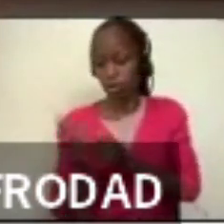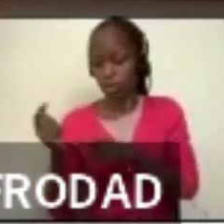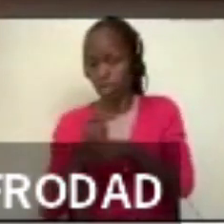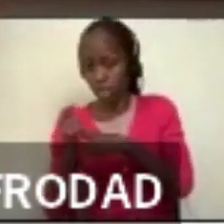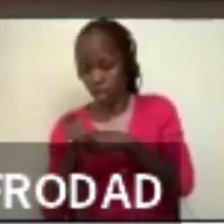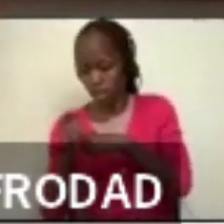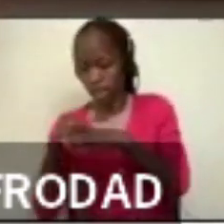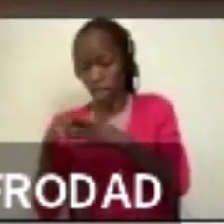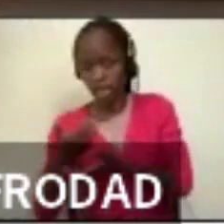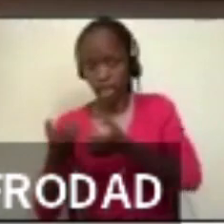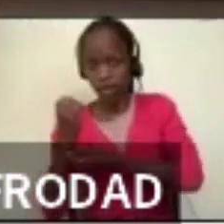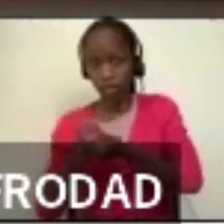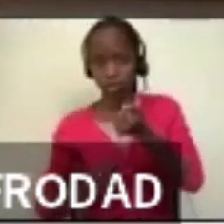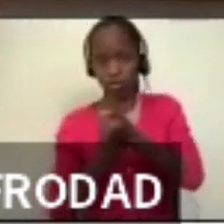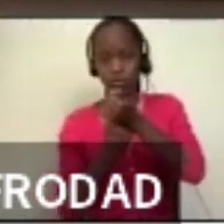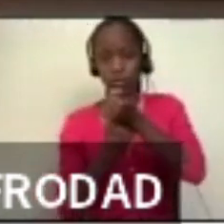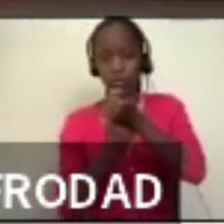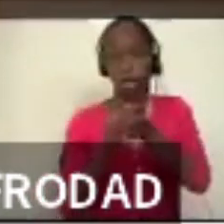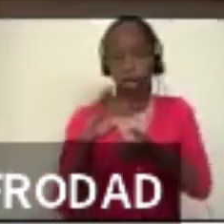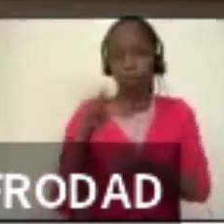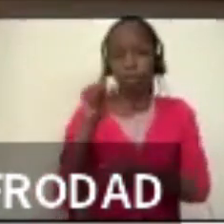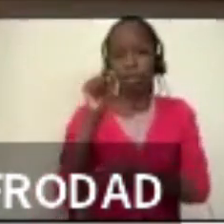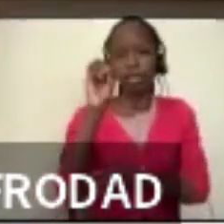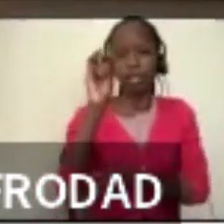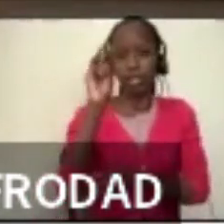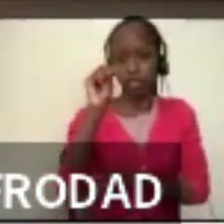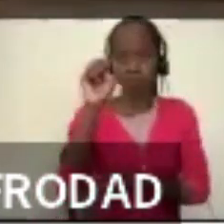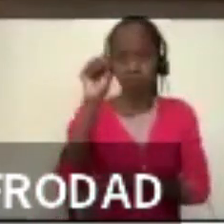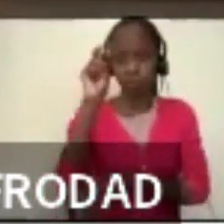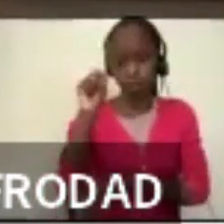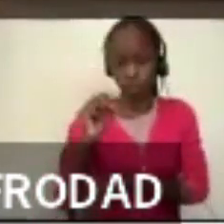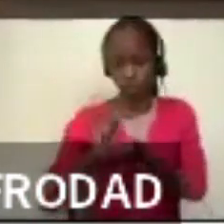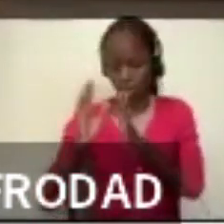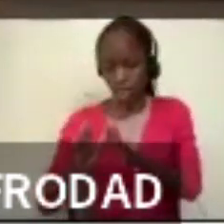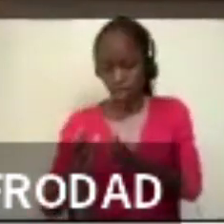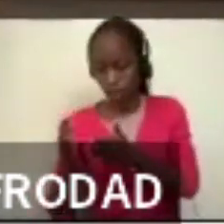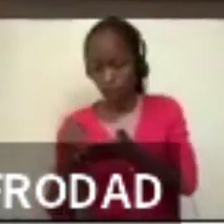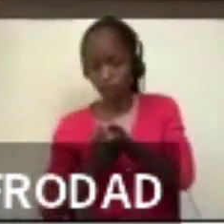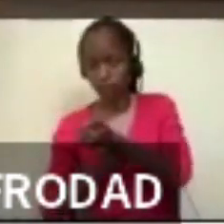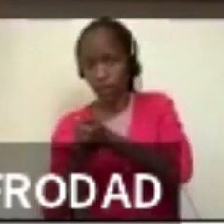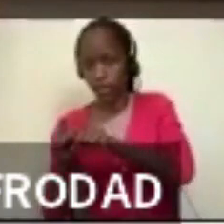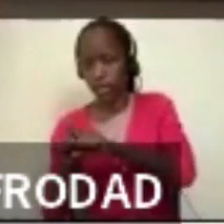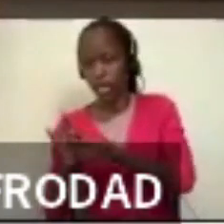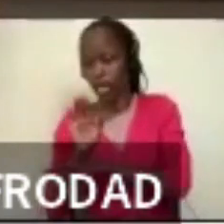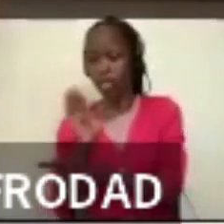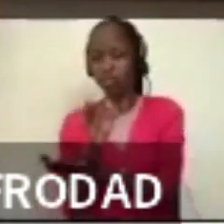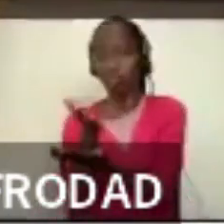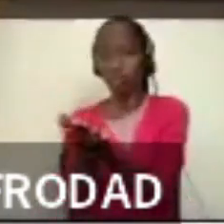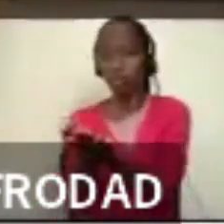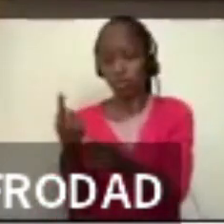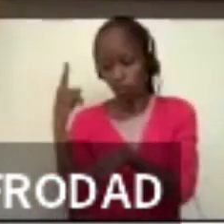Reuters. Ils ont fait un appel à candidature pour une formation suivie d'un